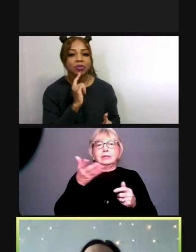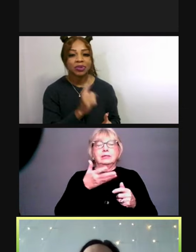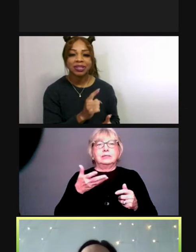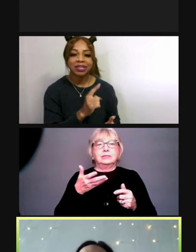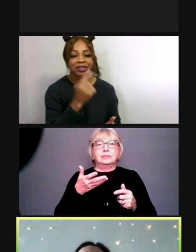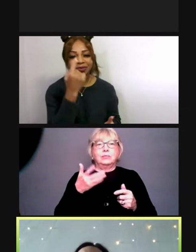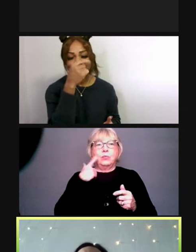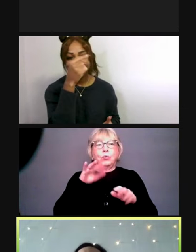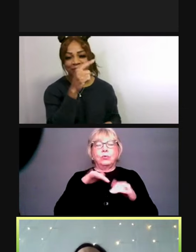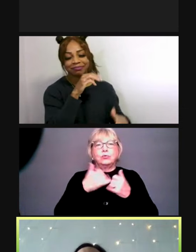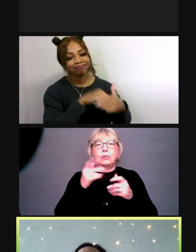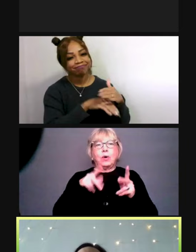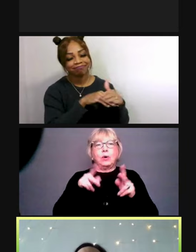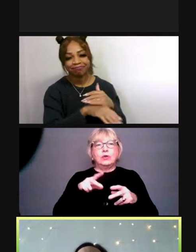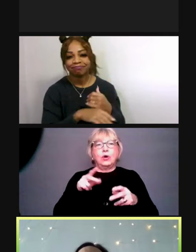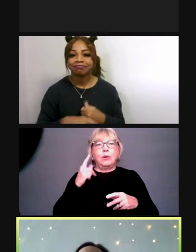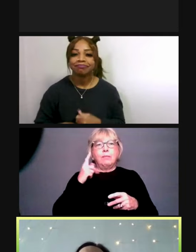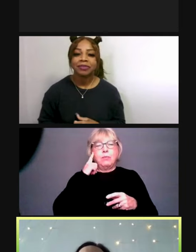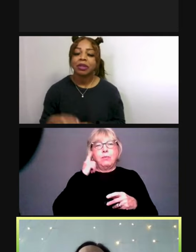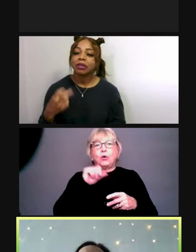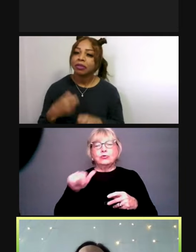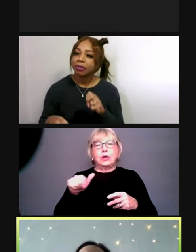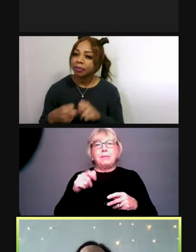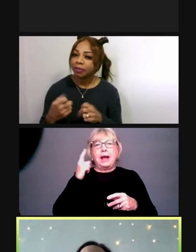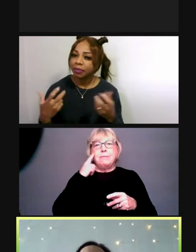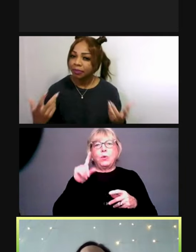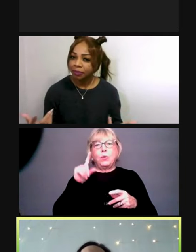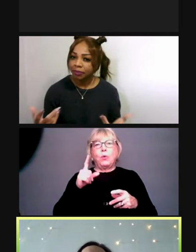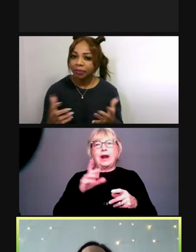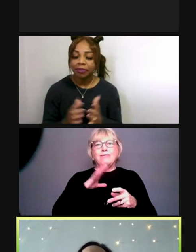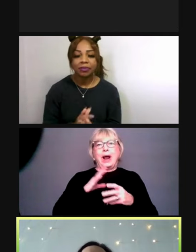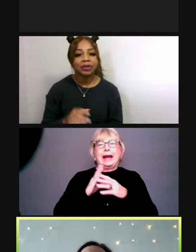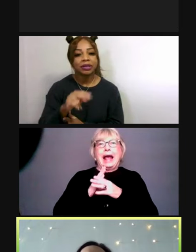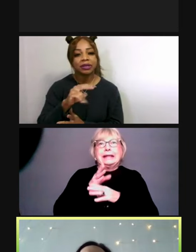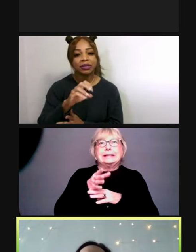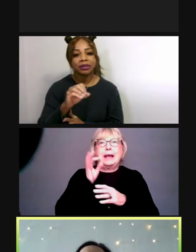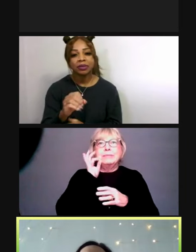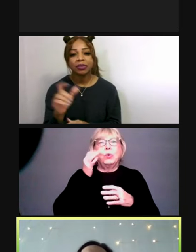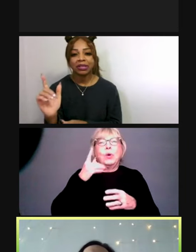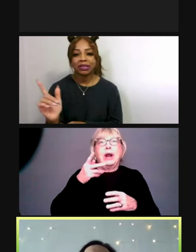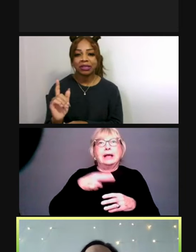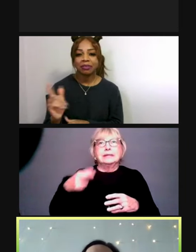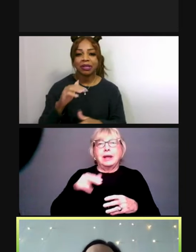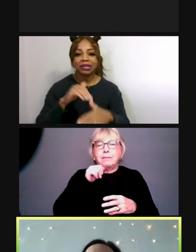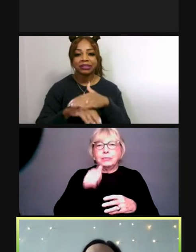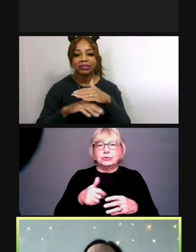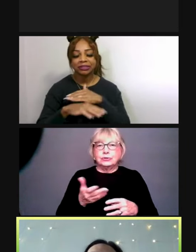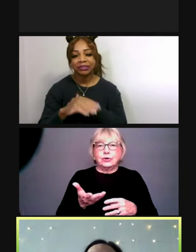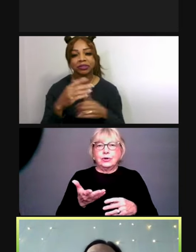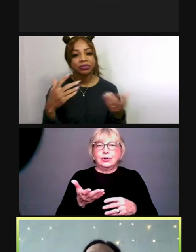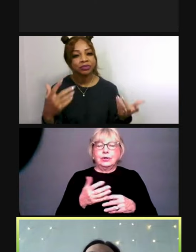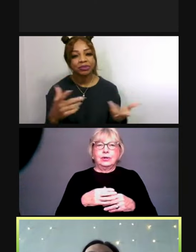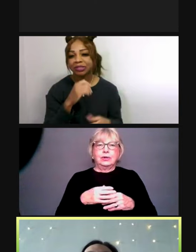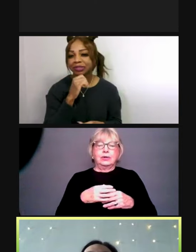et non pas pour sa capacité à créer réellement un accès. Le problème, c'est que la conception néolibérale de l'accès ne remet pas en